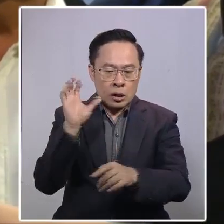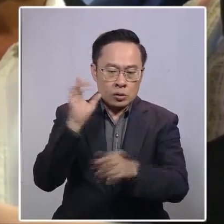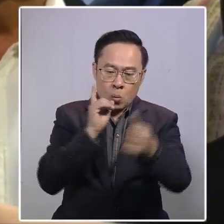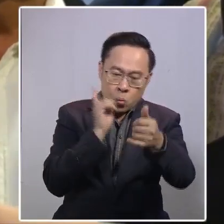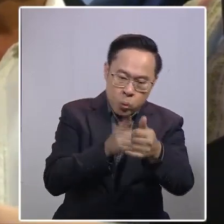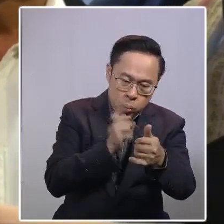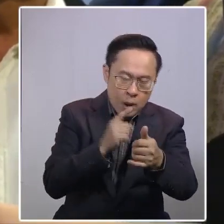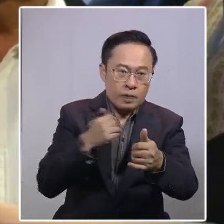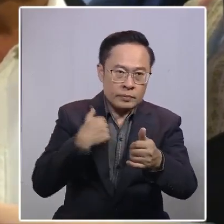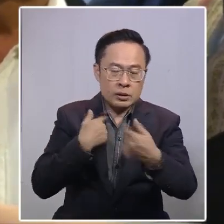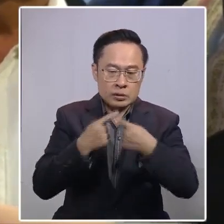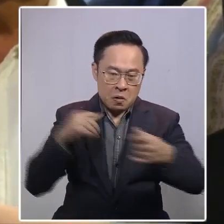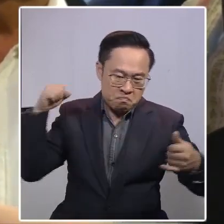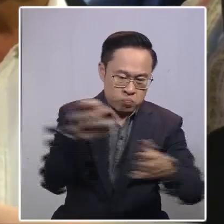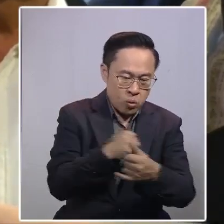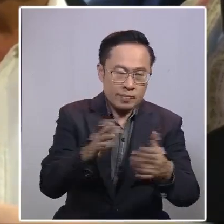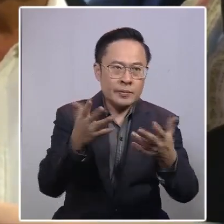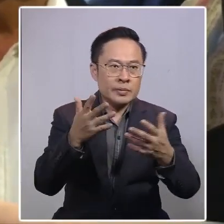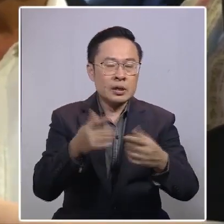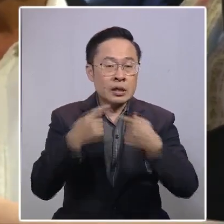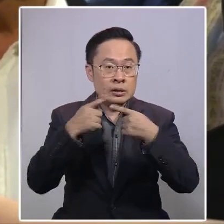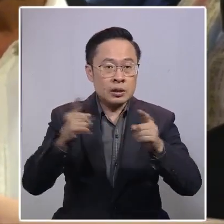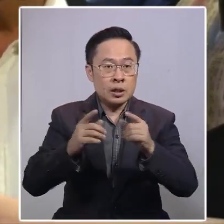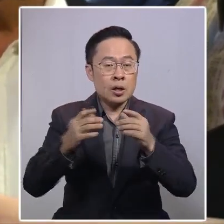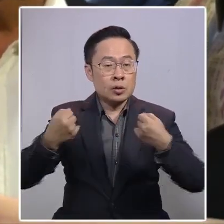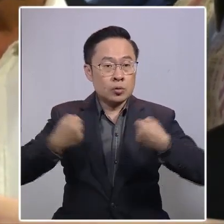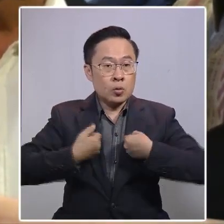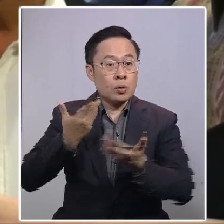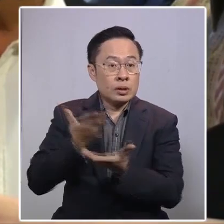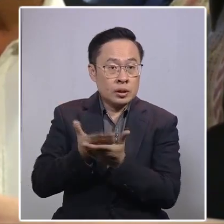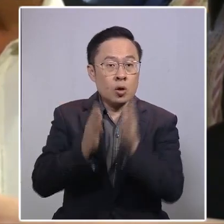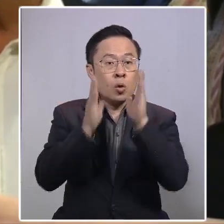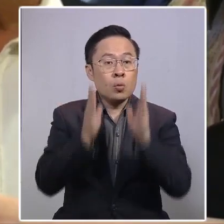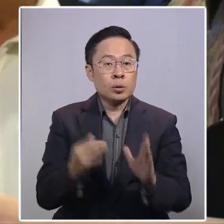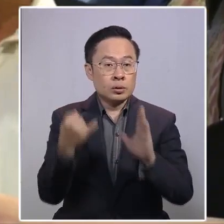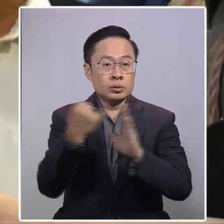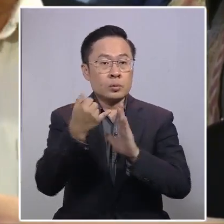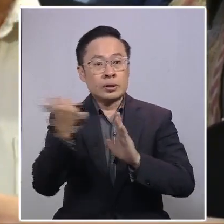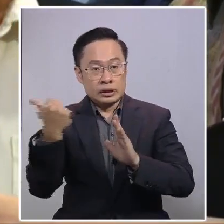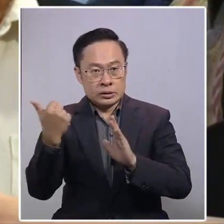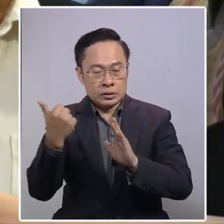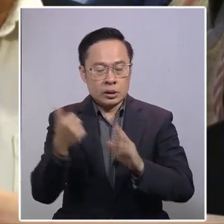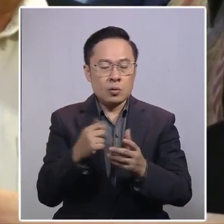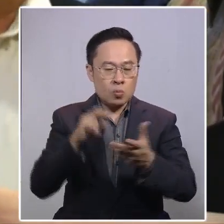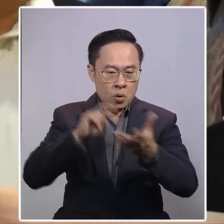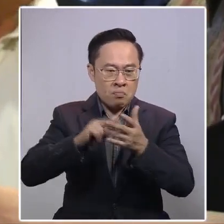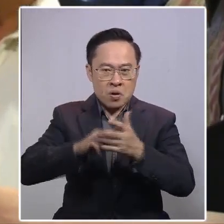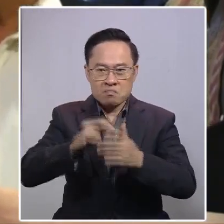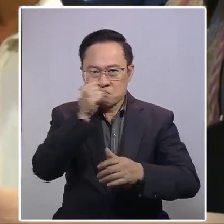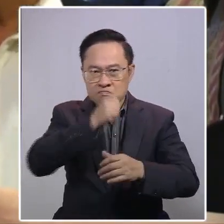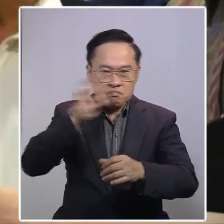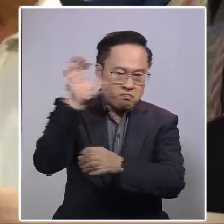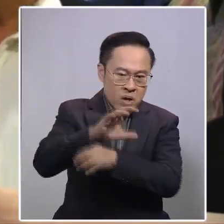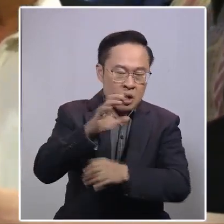มเชื่อว่าทางผู้ว่ารายการจังหวัดกับ ผู้การมีแล้วใช่ไหมครับ